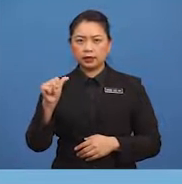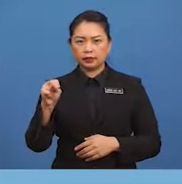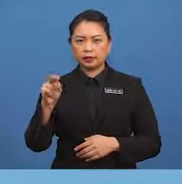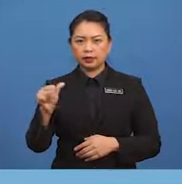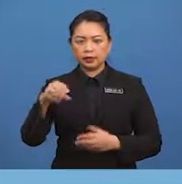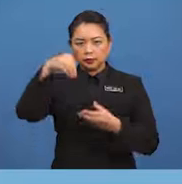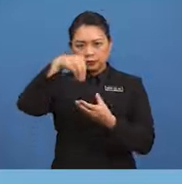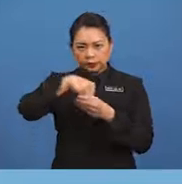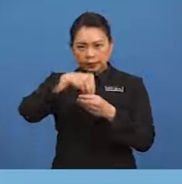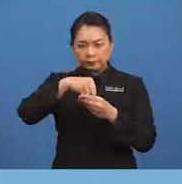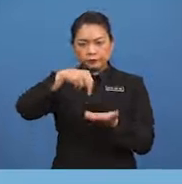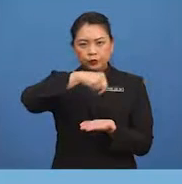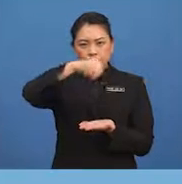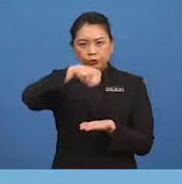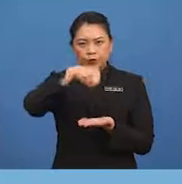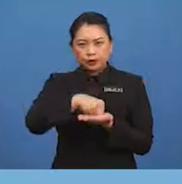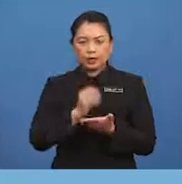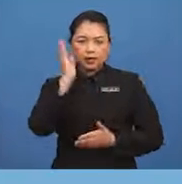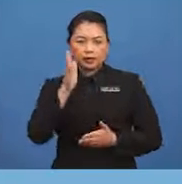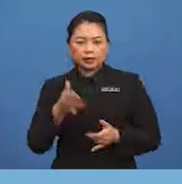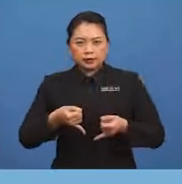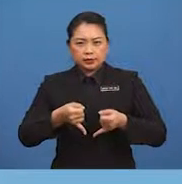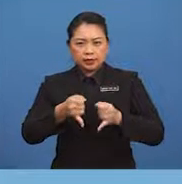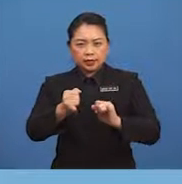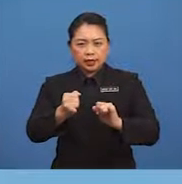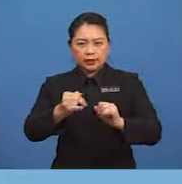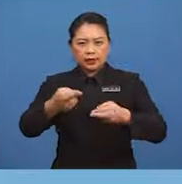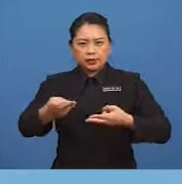nukleus akan menjalani replikasi.